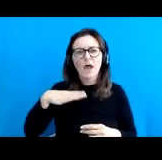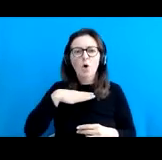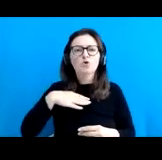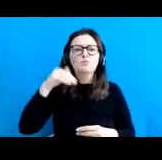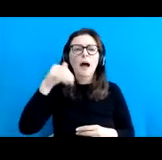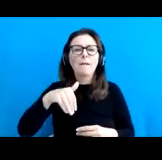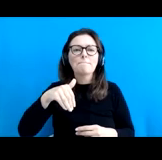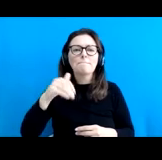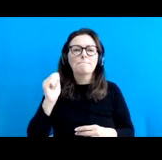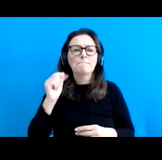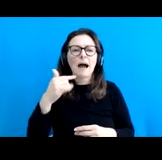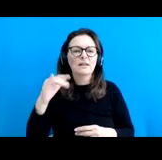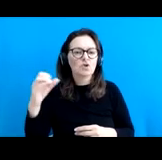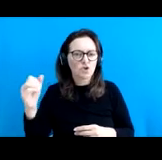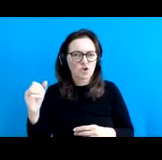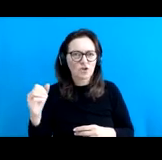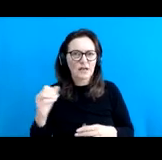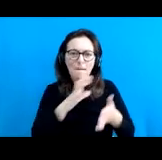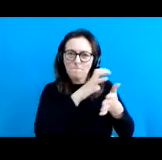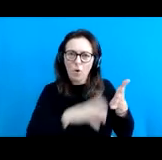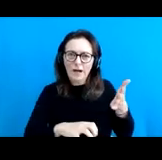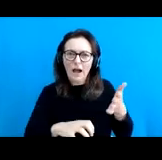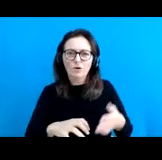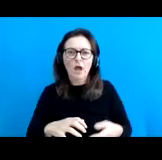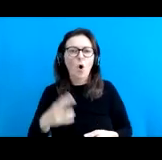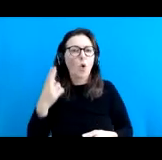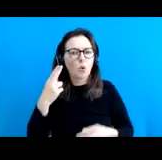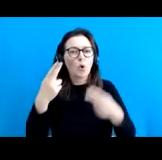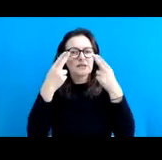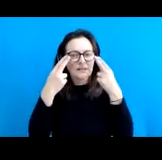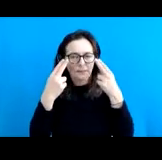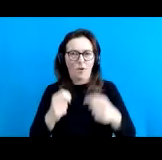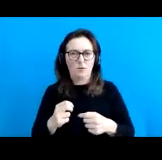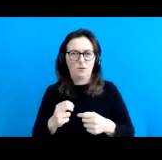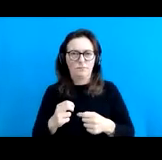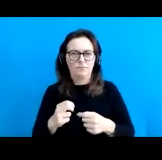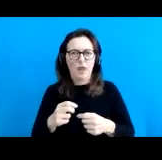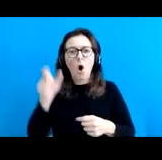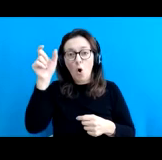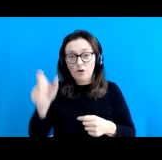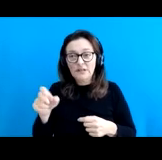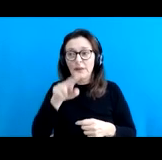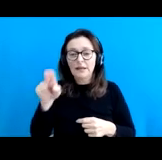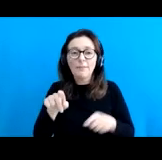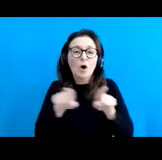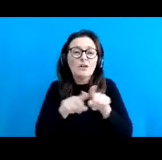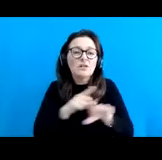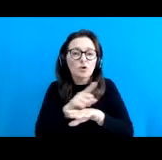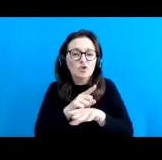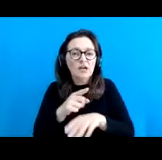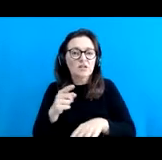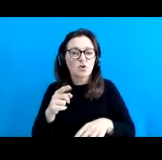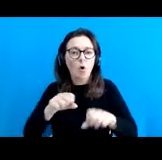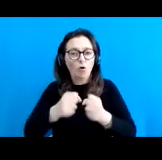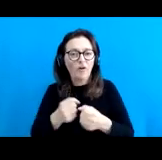z gluhoslepoto. Pri osebah z gluhoslepoto govorimo o hkratni okvari sluha in vida, ki je tolikšna,